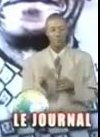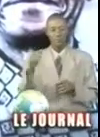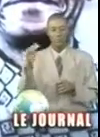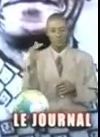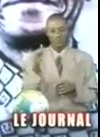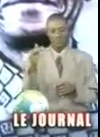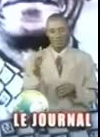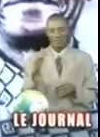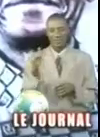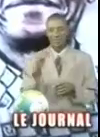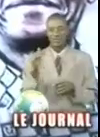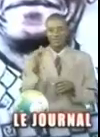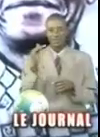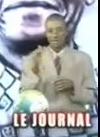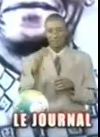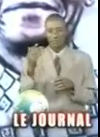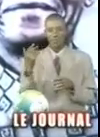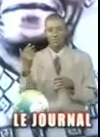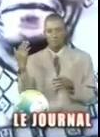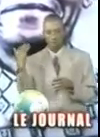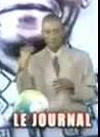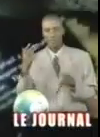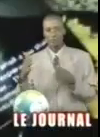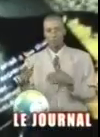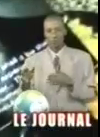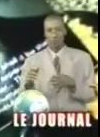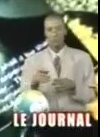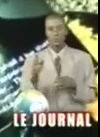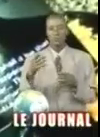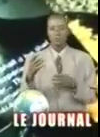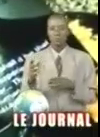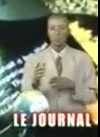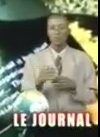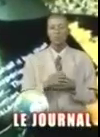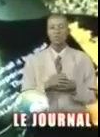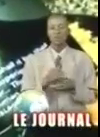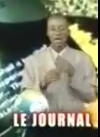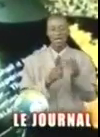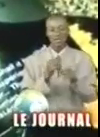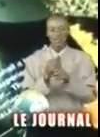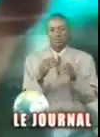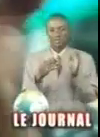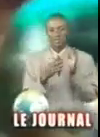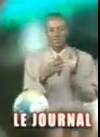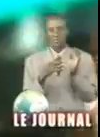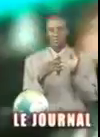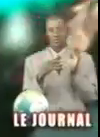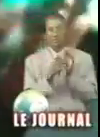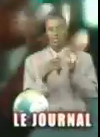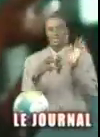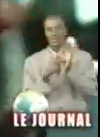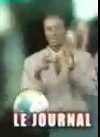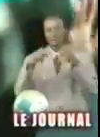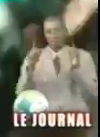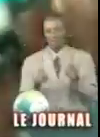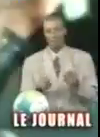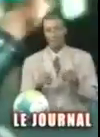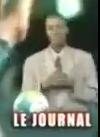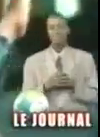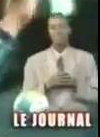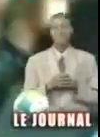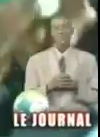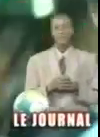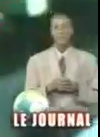à l'âge de 95 ans à son domicile à Johannesburg des suites d'une infection pulmonaire. C'est par